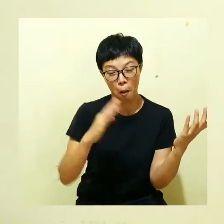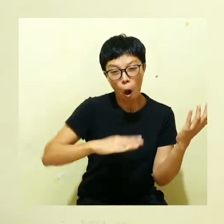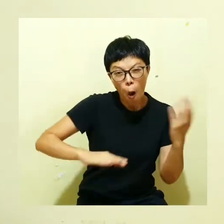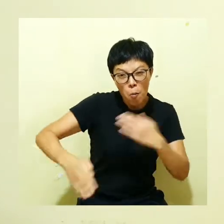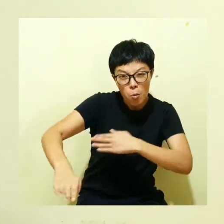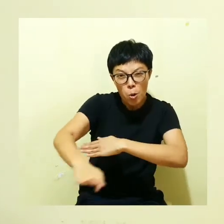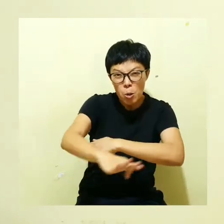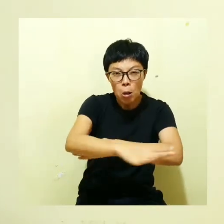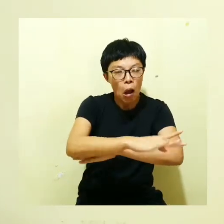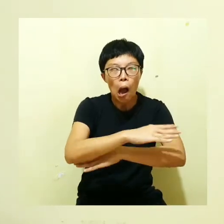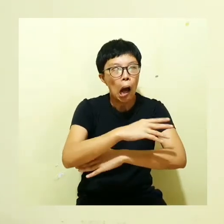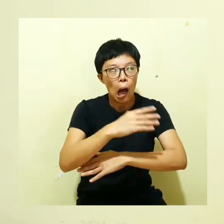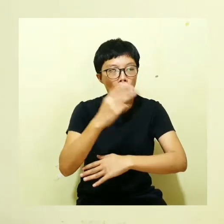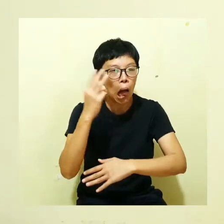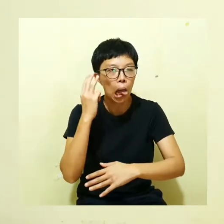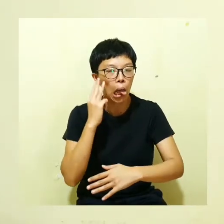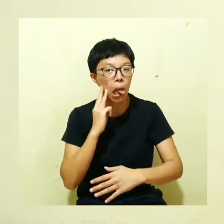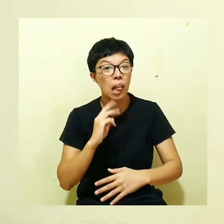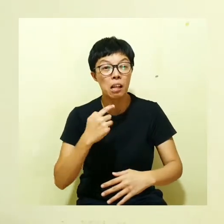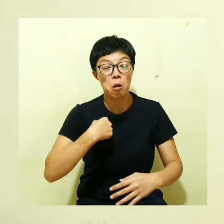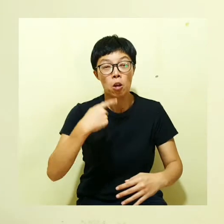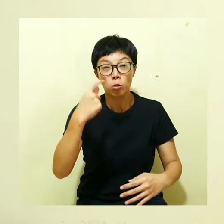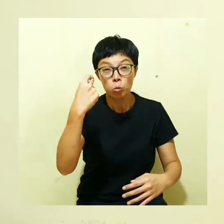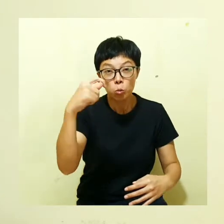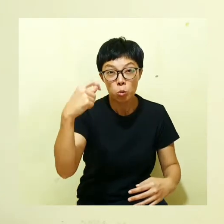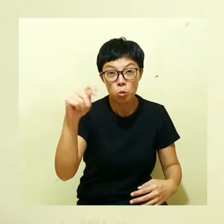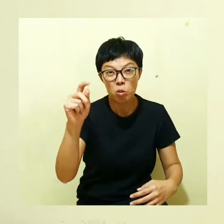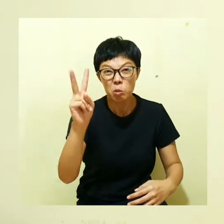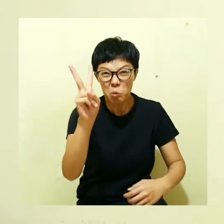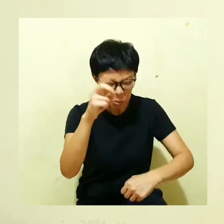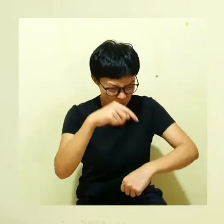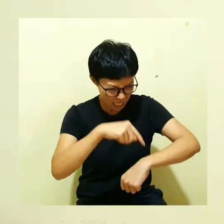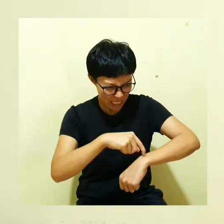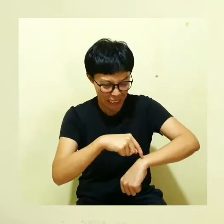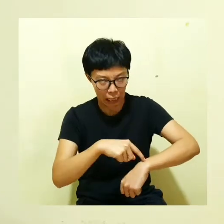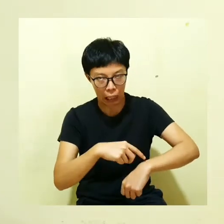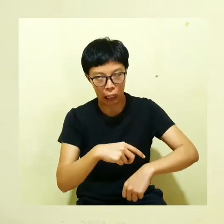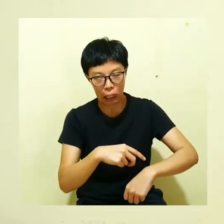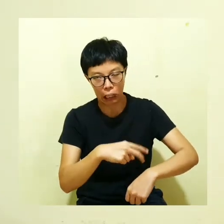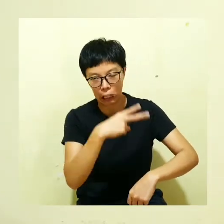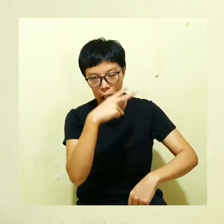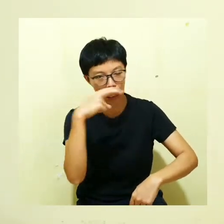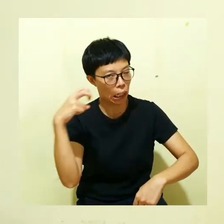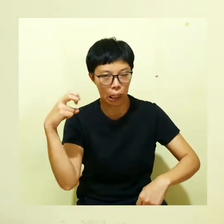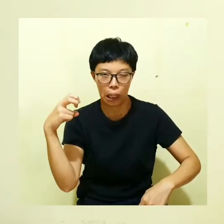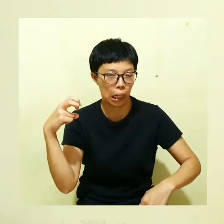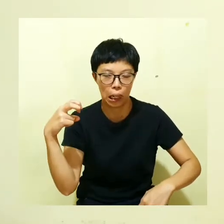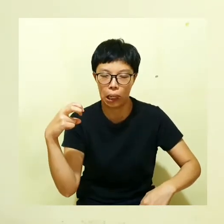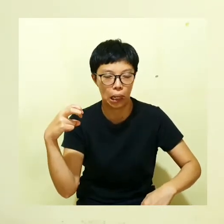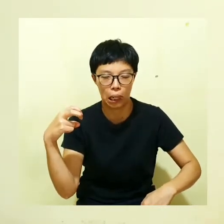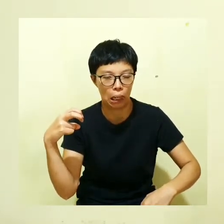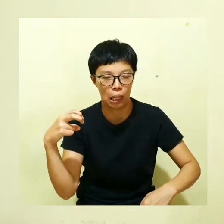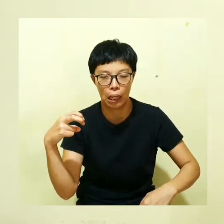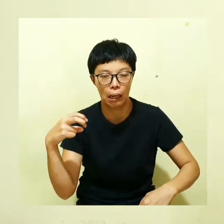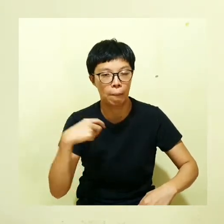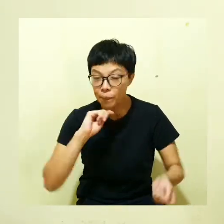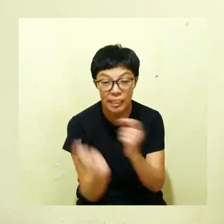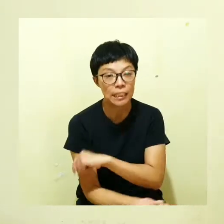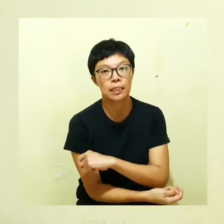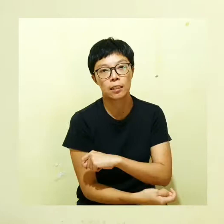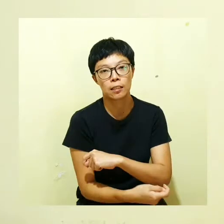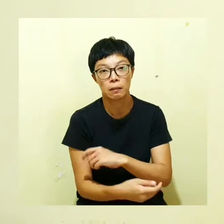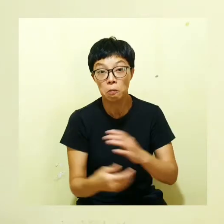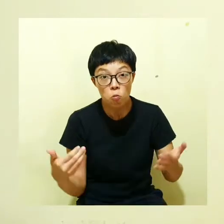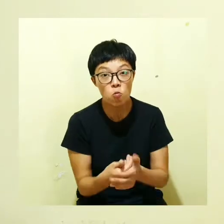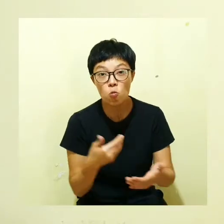漂亮的。但是呢，我裁了两次都裁不到那个我要